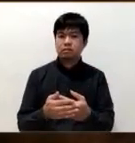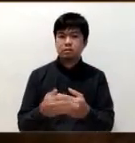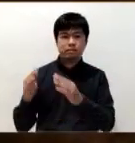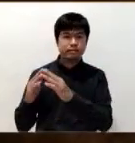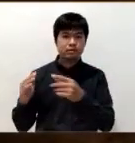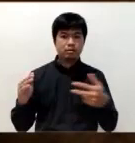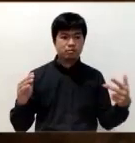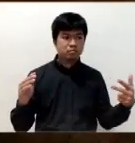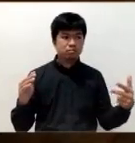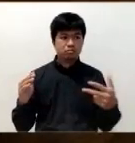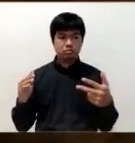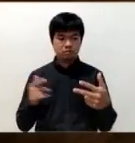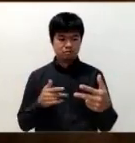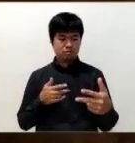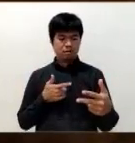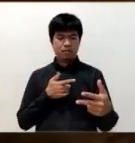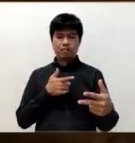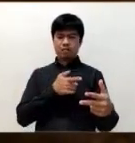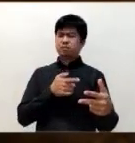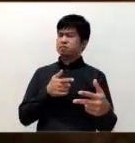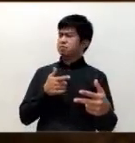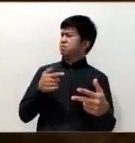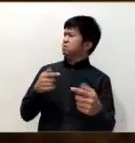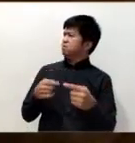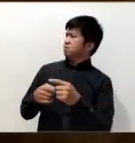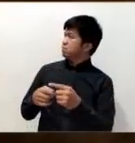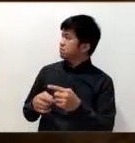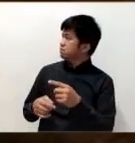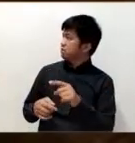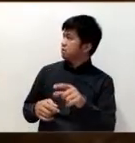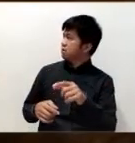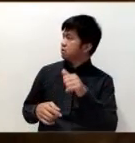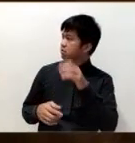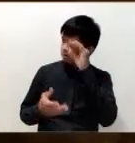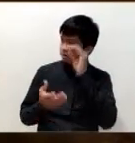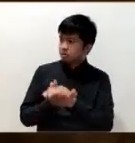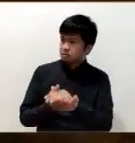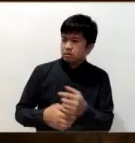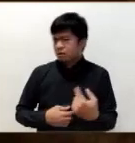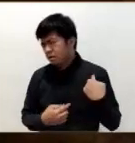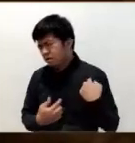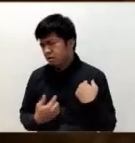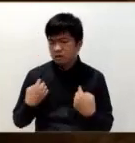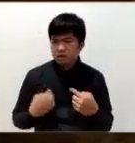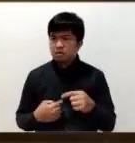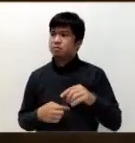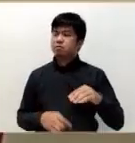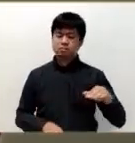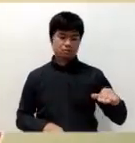lang. Tapos narinig ko yung asawa ko na umaaray na siya. Yung anak ko pa, napuruhan